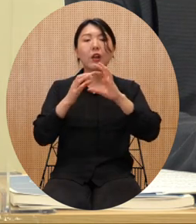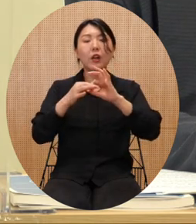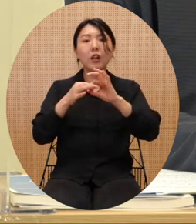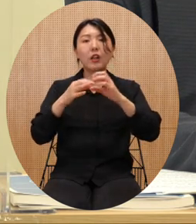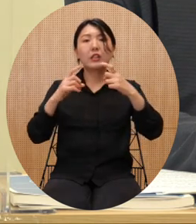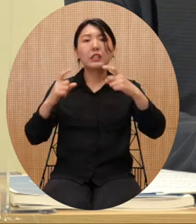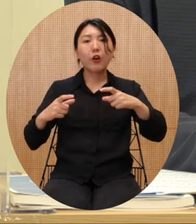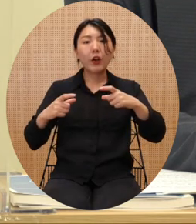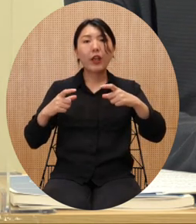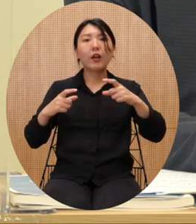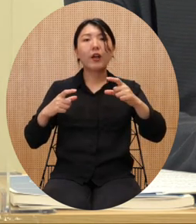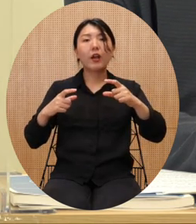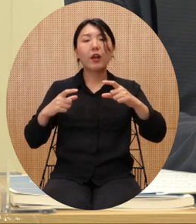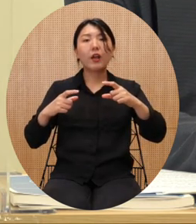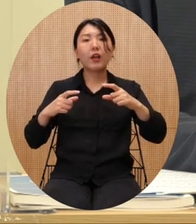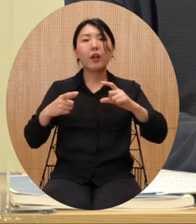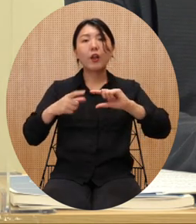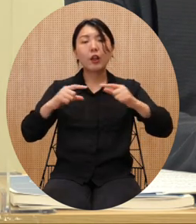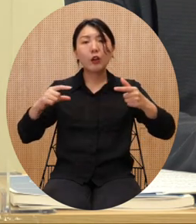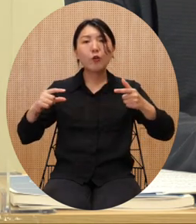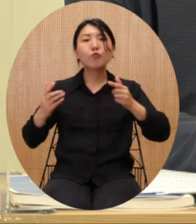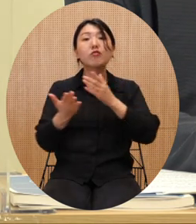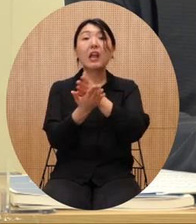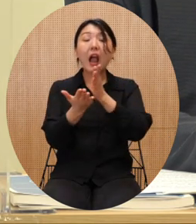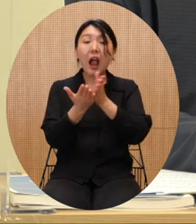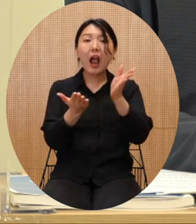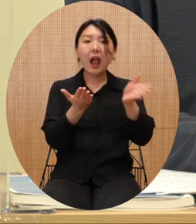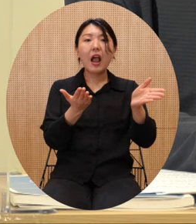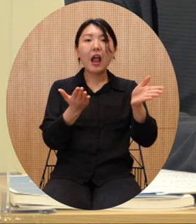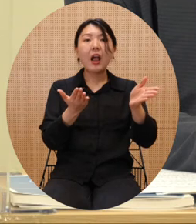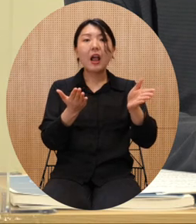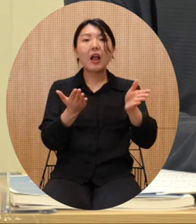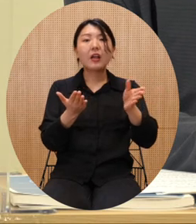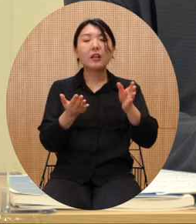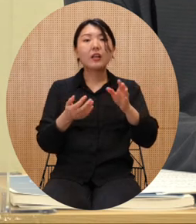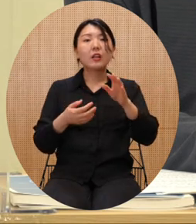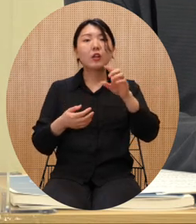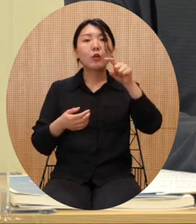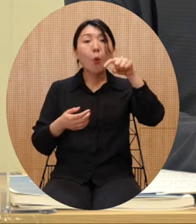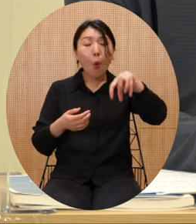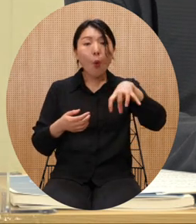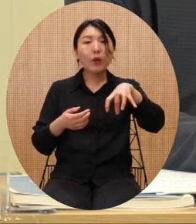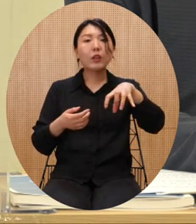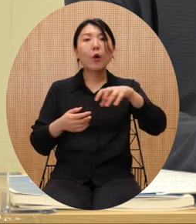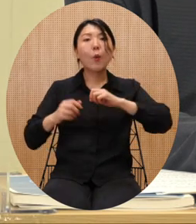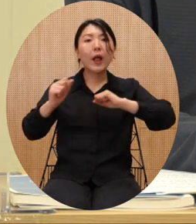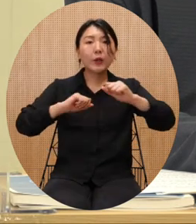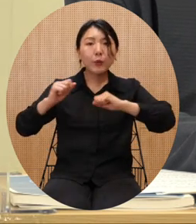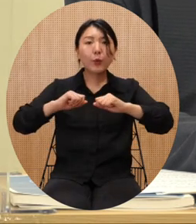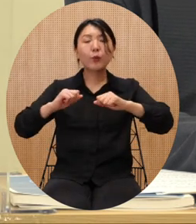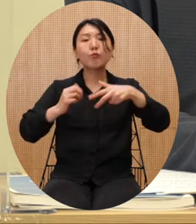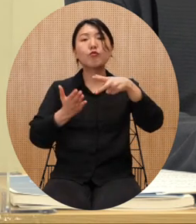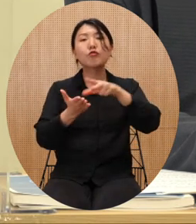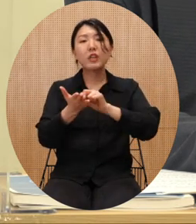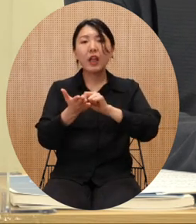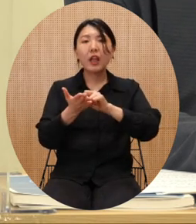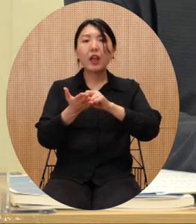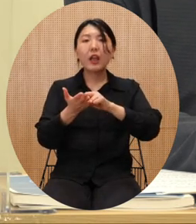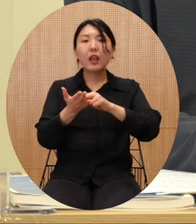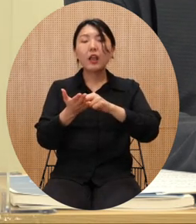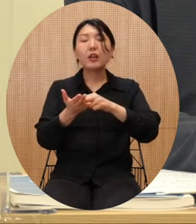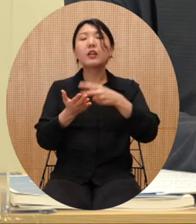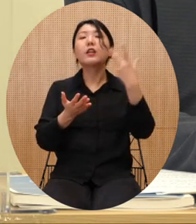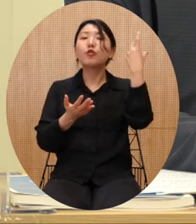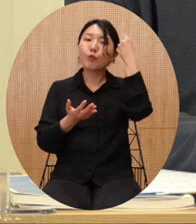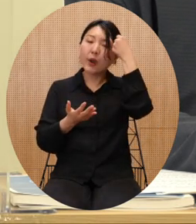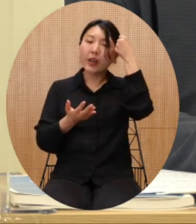그런 그 지역의 어떤 여론이나 아니면 그 현장 활동가들의 어떤 그 문제의식을 다시